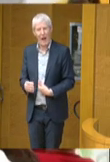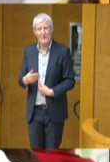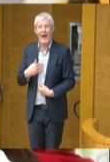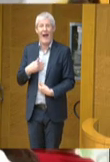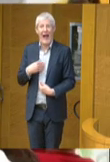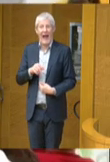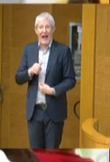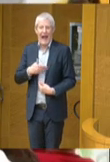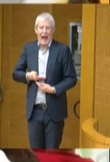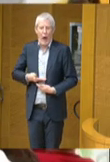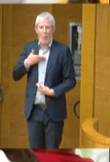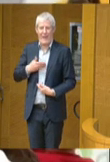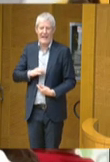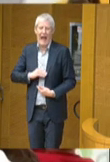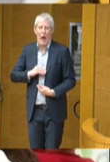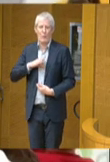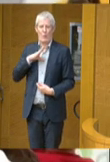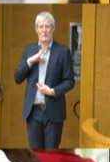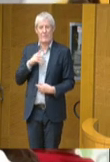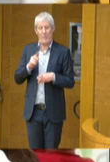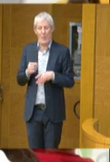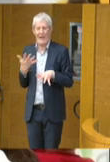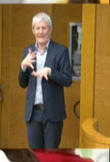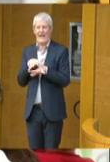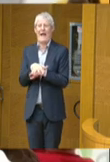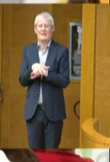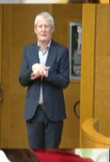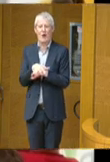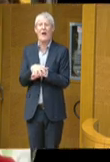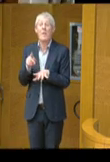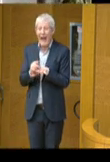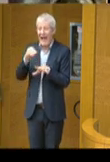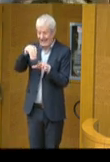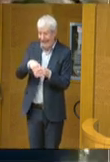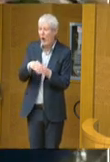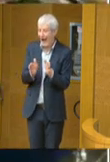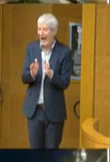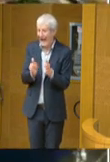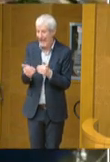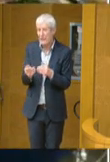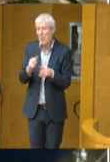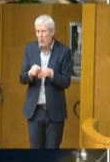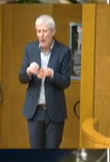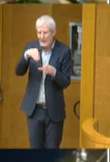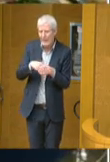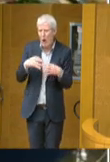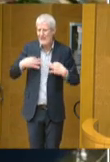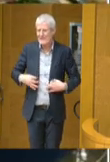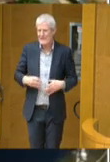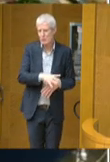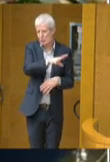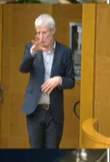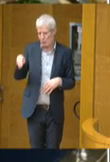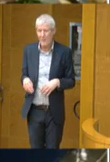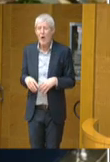loro autostima e anche la loro integrazione sia all'interno della classe che all'interno dell'intero istituto. Già